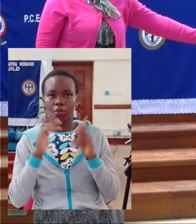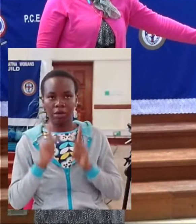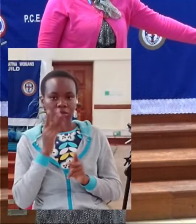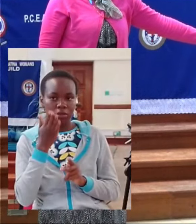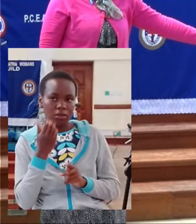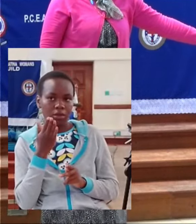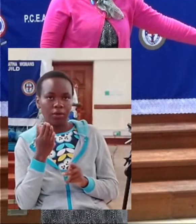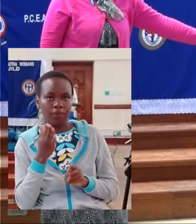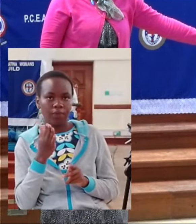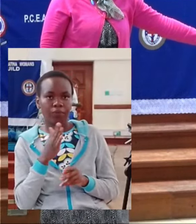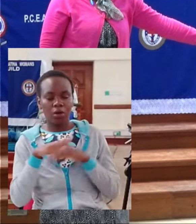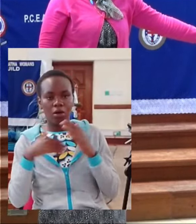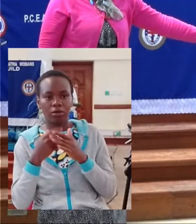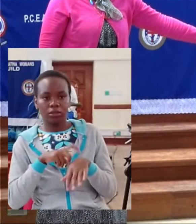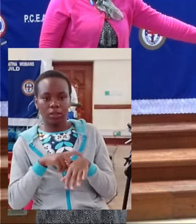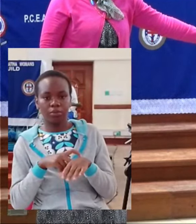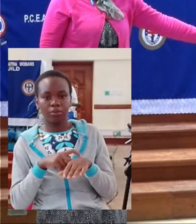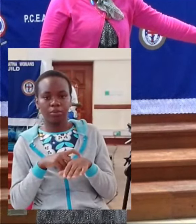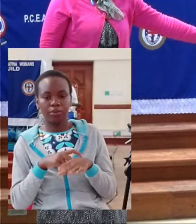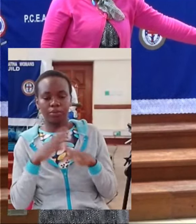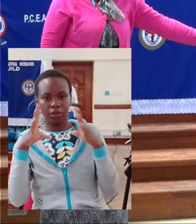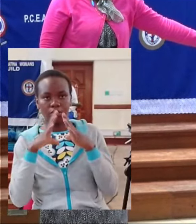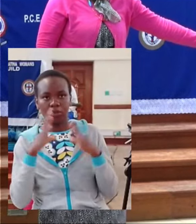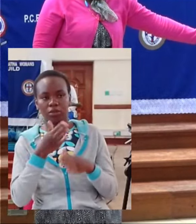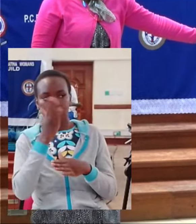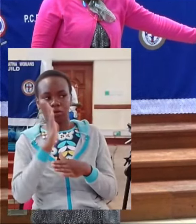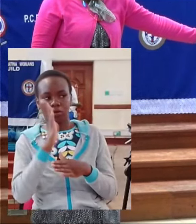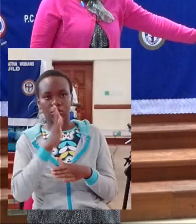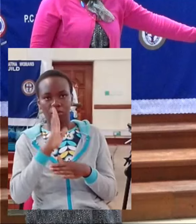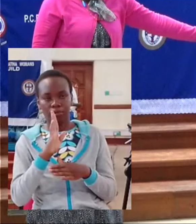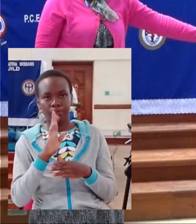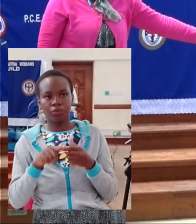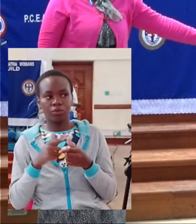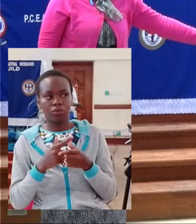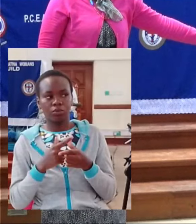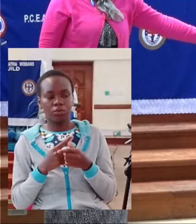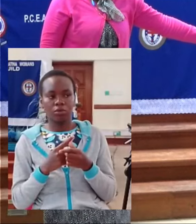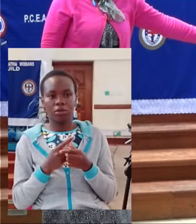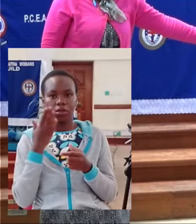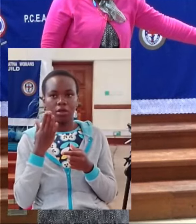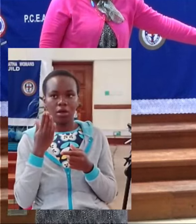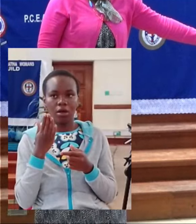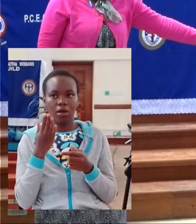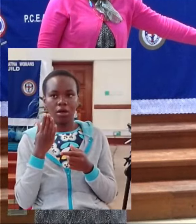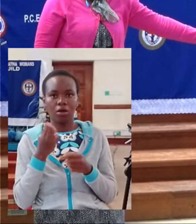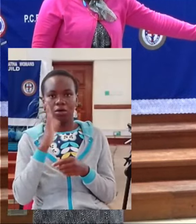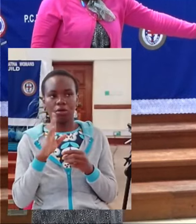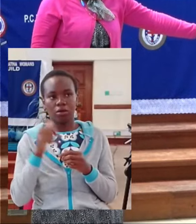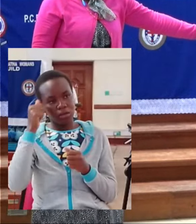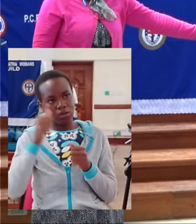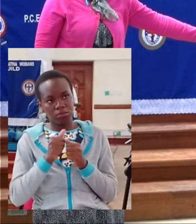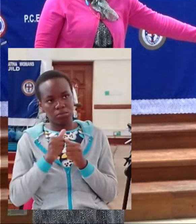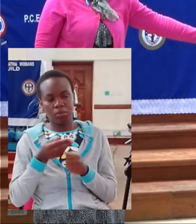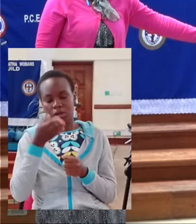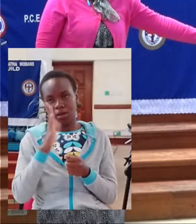muthamaki mwene hinya Ngai we oraina mirirwo ni athuri mirongo iri nana Jehova ciumbe inya ire muoyo muthamaki mwene